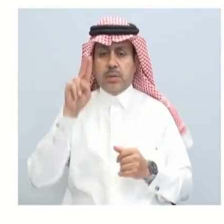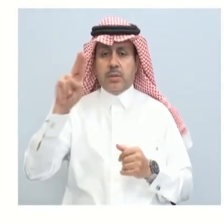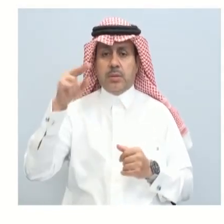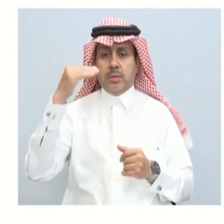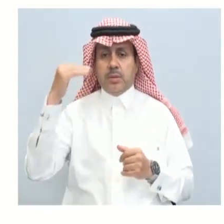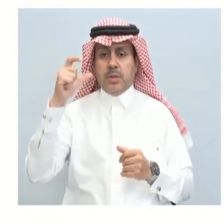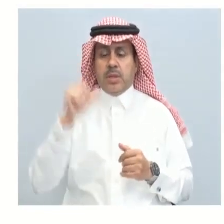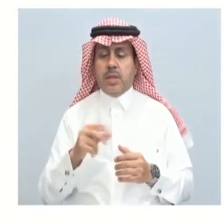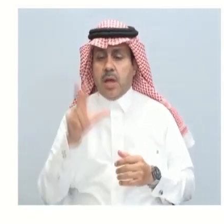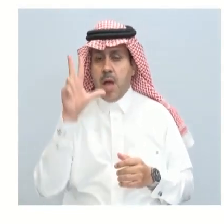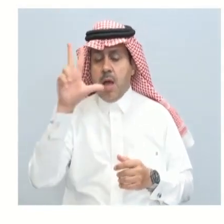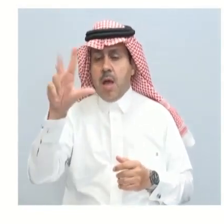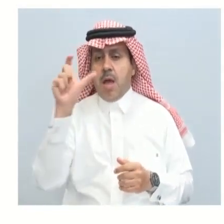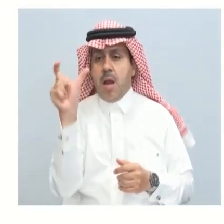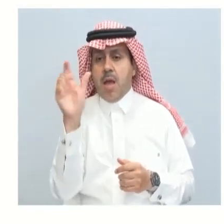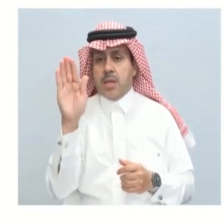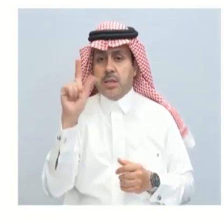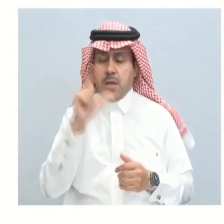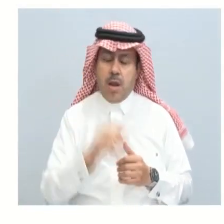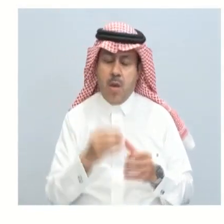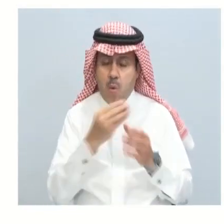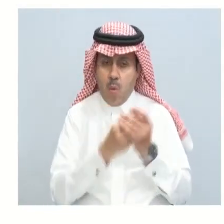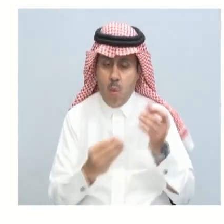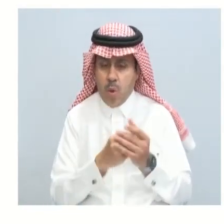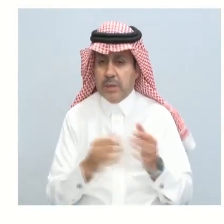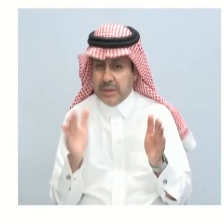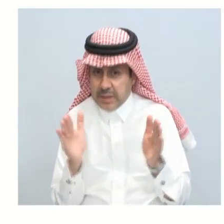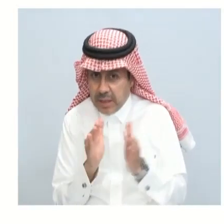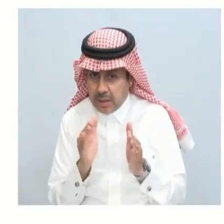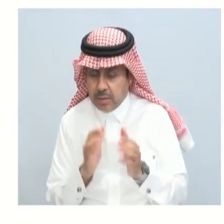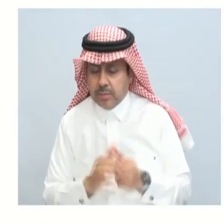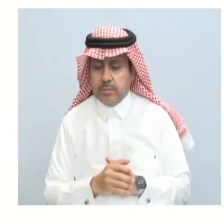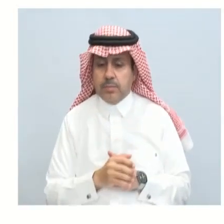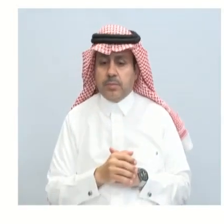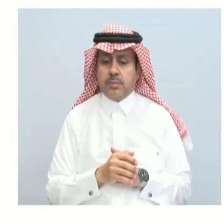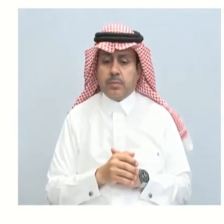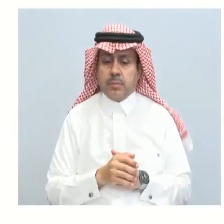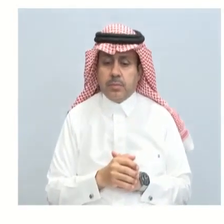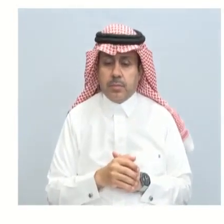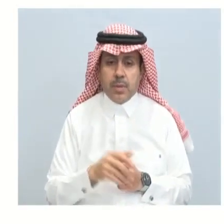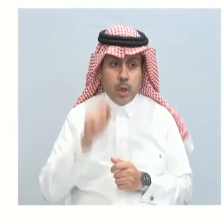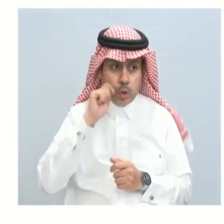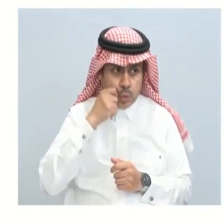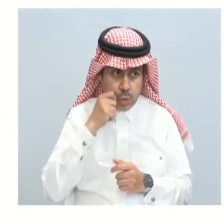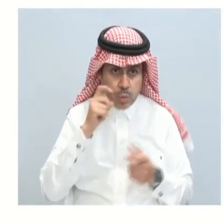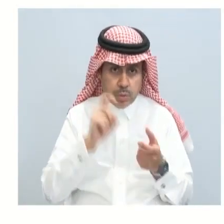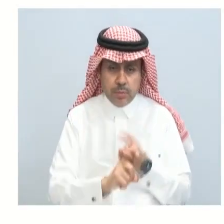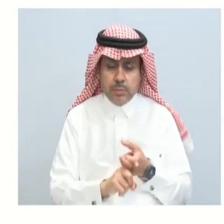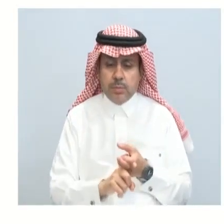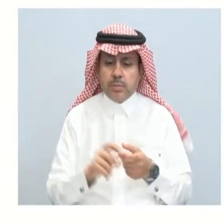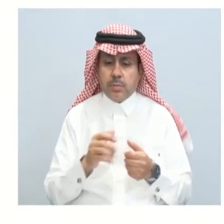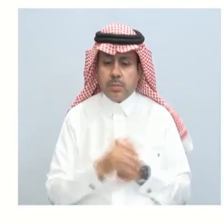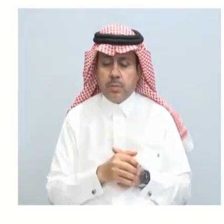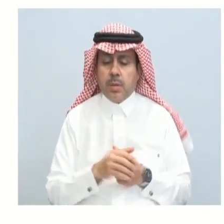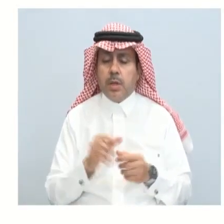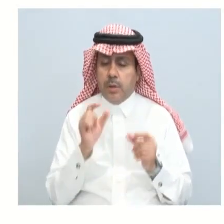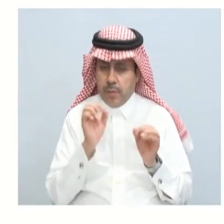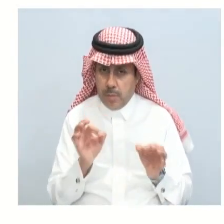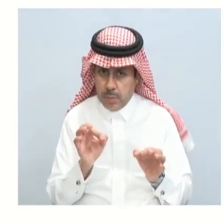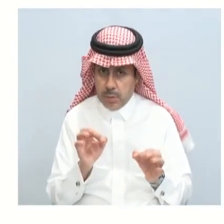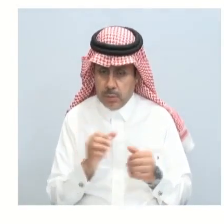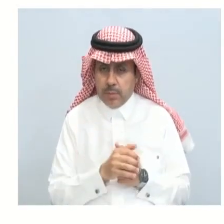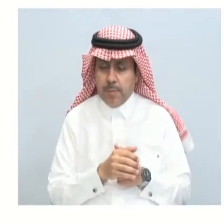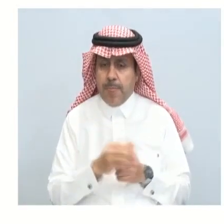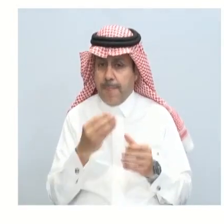وهو تحديد النسل هنا تحديد النسل يعني ان يقول الزوج او الزوجه او يتفقان على ان يكون